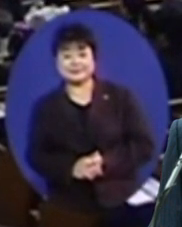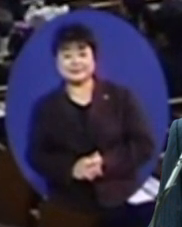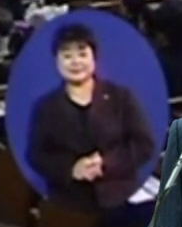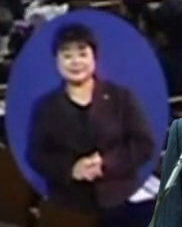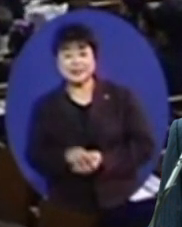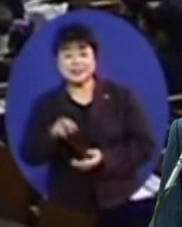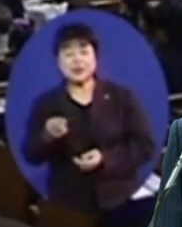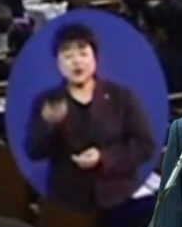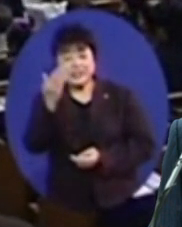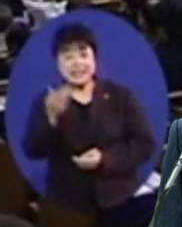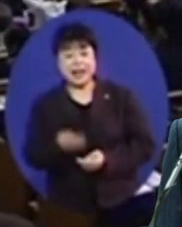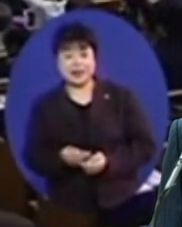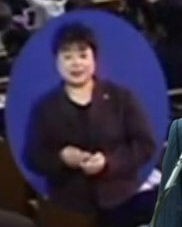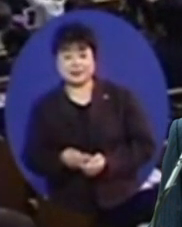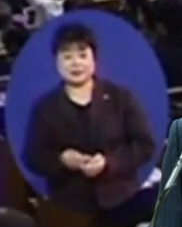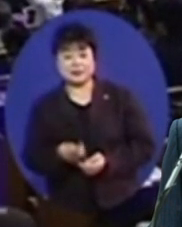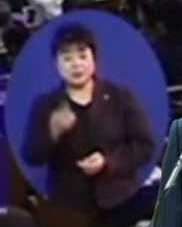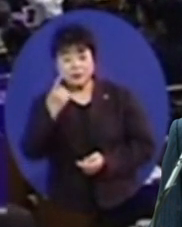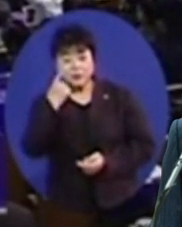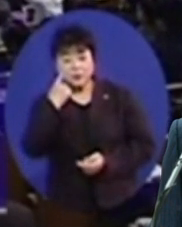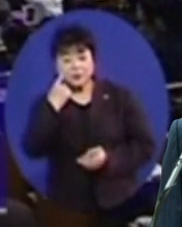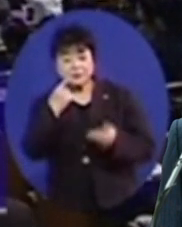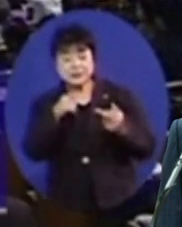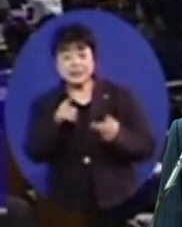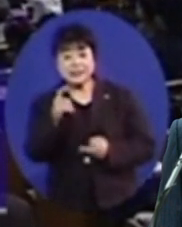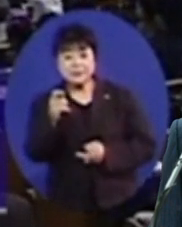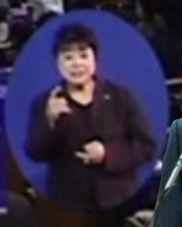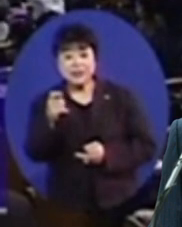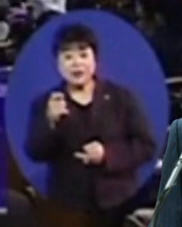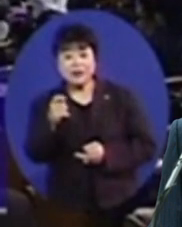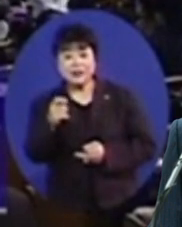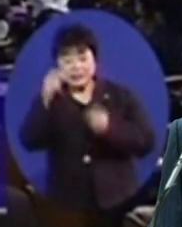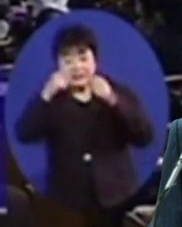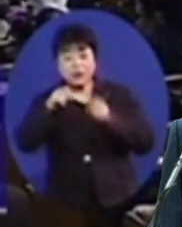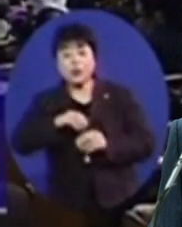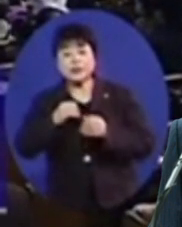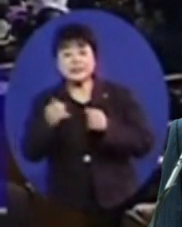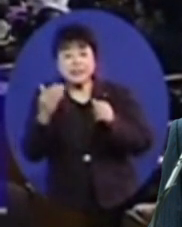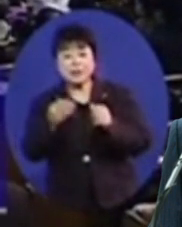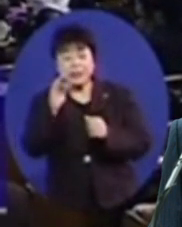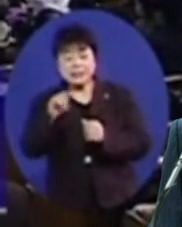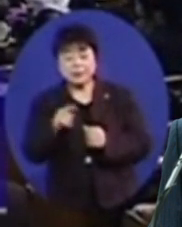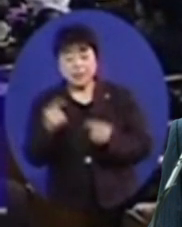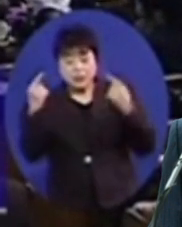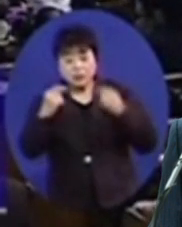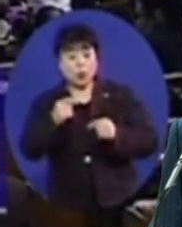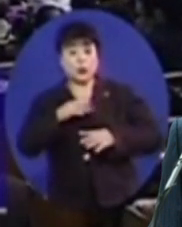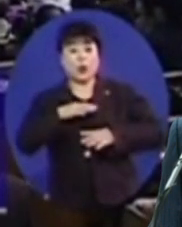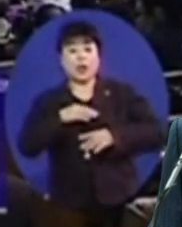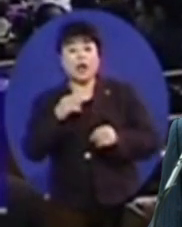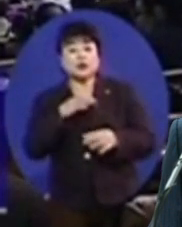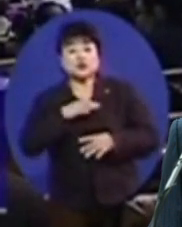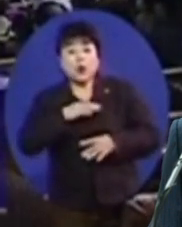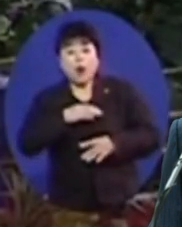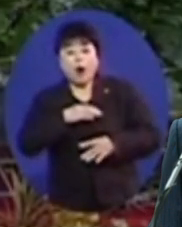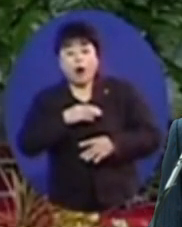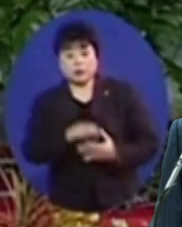사무엘상 17장 11절에 보니 사울과 온 이스라엘이 블레셋 사람의 이 말을 듣고 놀라 크게 두려워하니라.